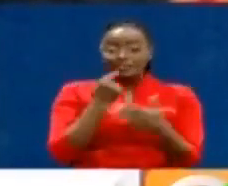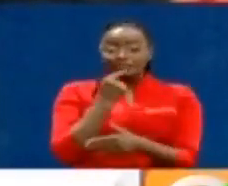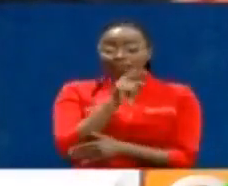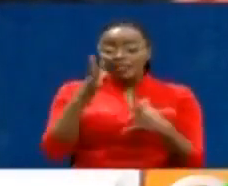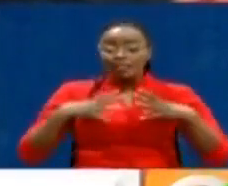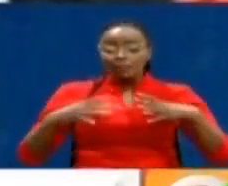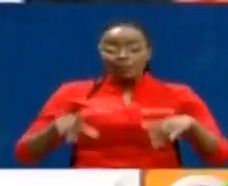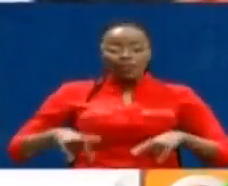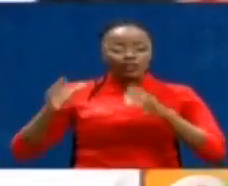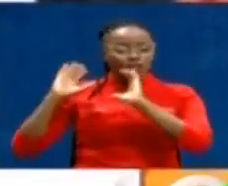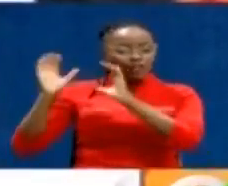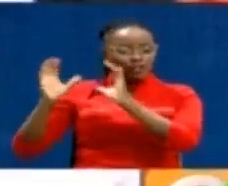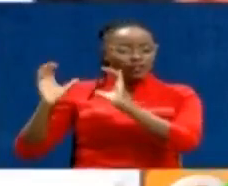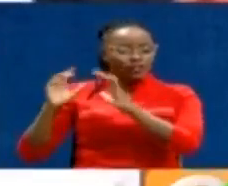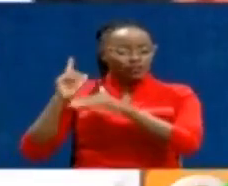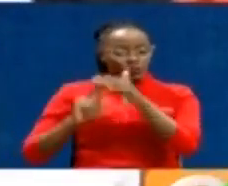niwaambie wakazi wa Kilifi